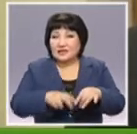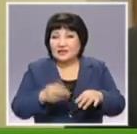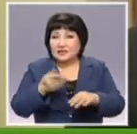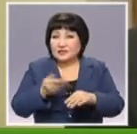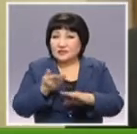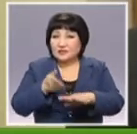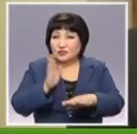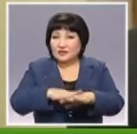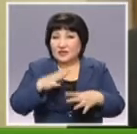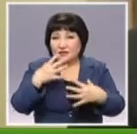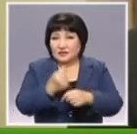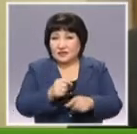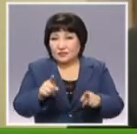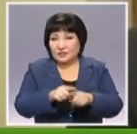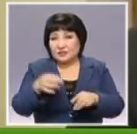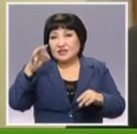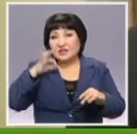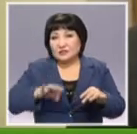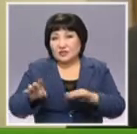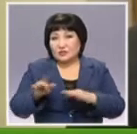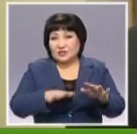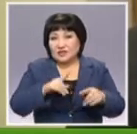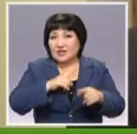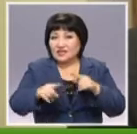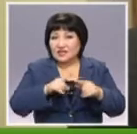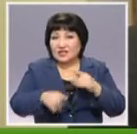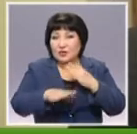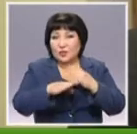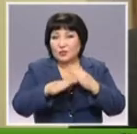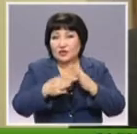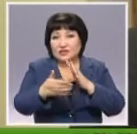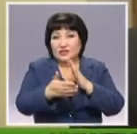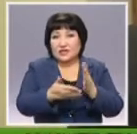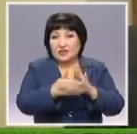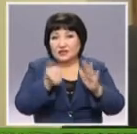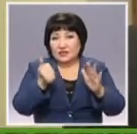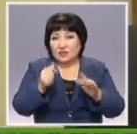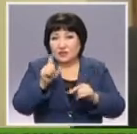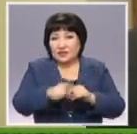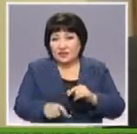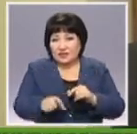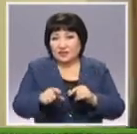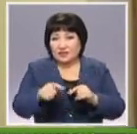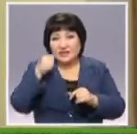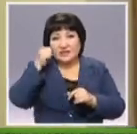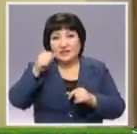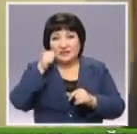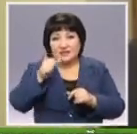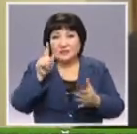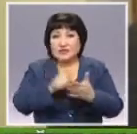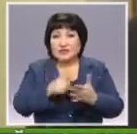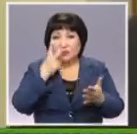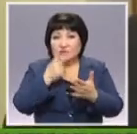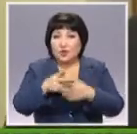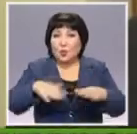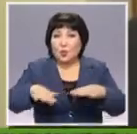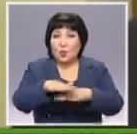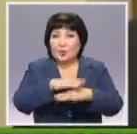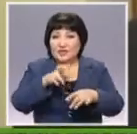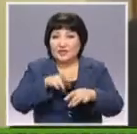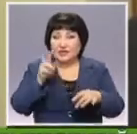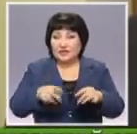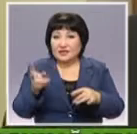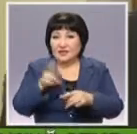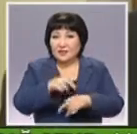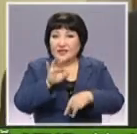тиімді жүргізіледі. Ал сіздерде жедел көмек шақырған адамның үйіне ертесіне міндетті түрде учаскелік дәрігер келіп, науқасты қарау